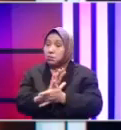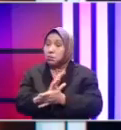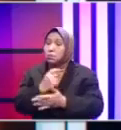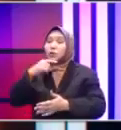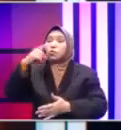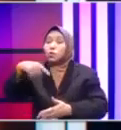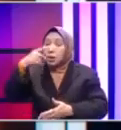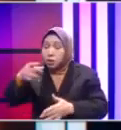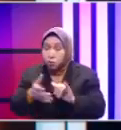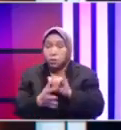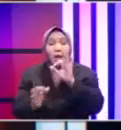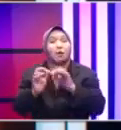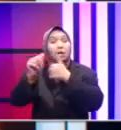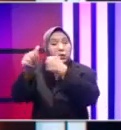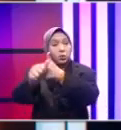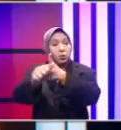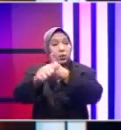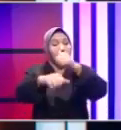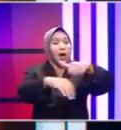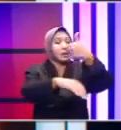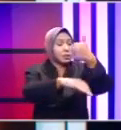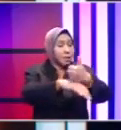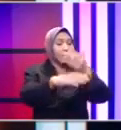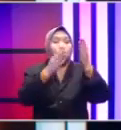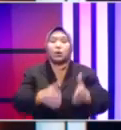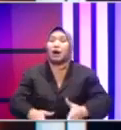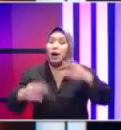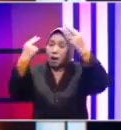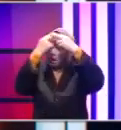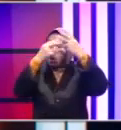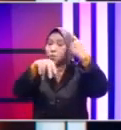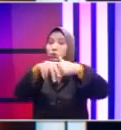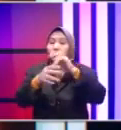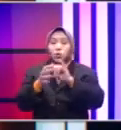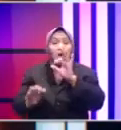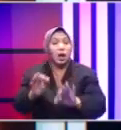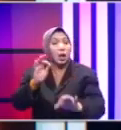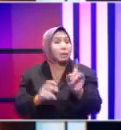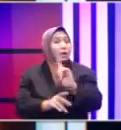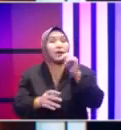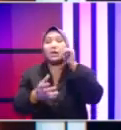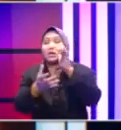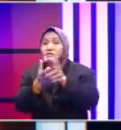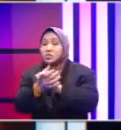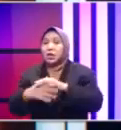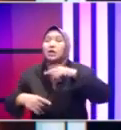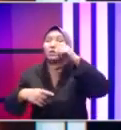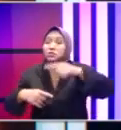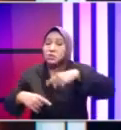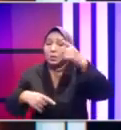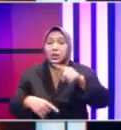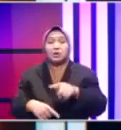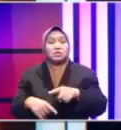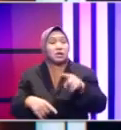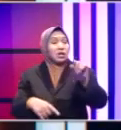kalau mengikut adat Orang Arab pada ketika itu kalau Lesmana mana istri yang diucapkan padanya